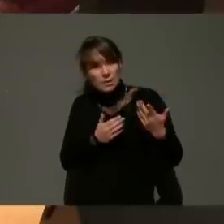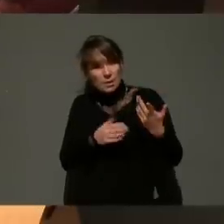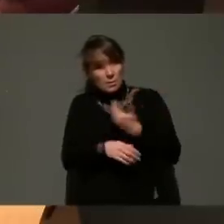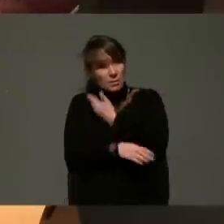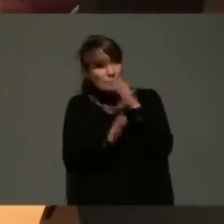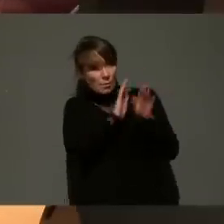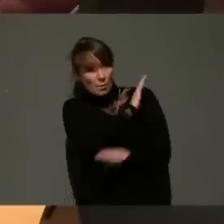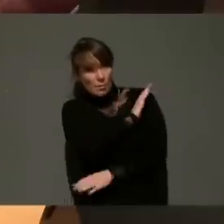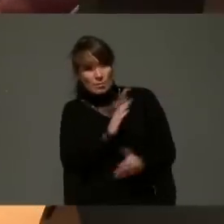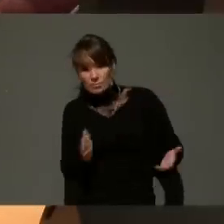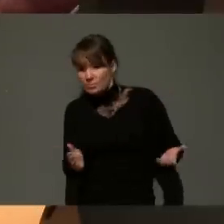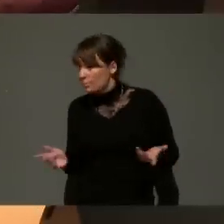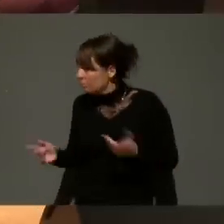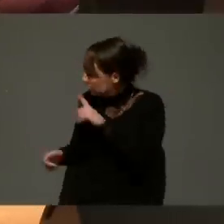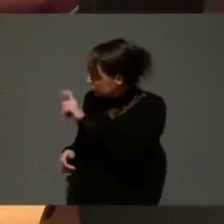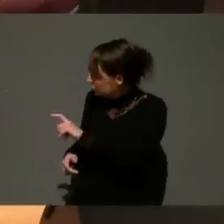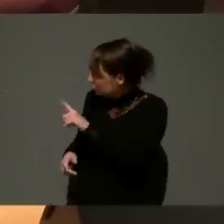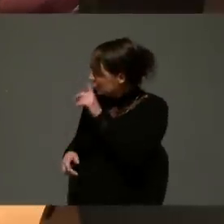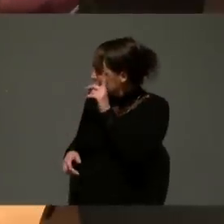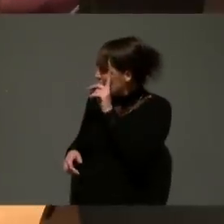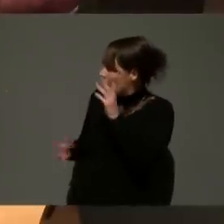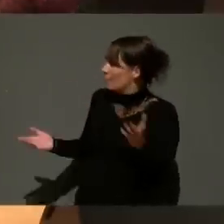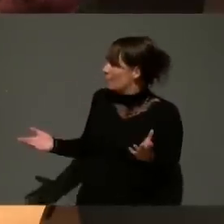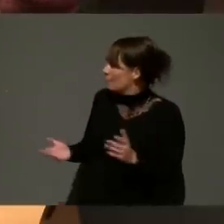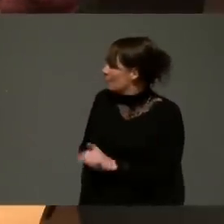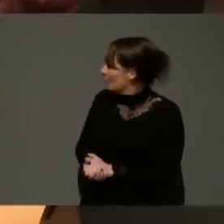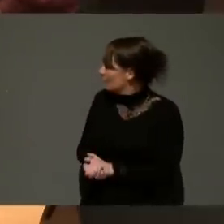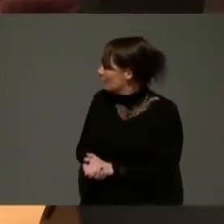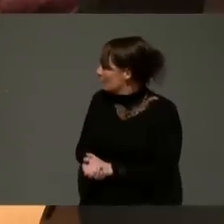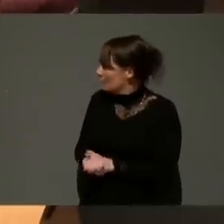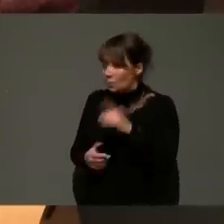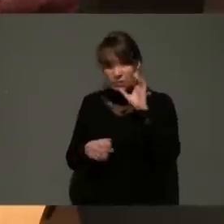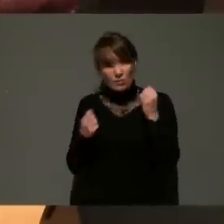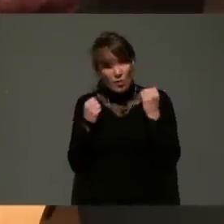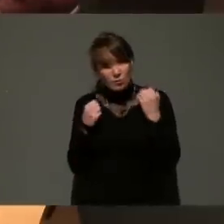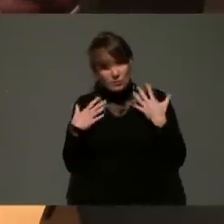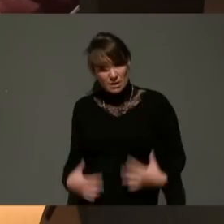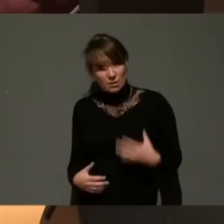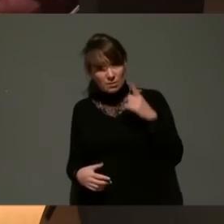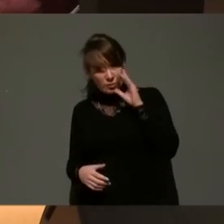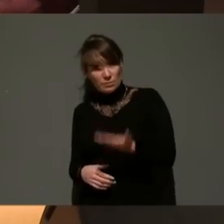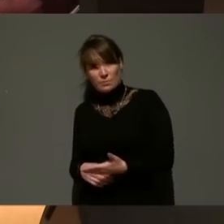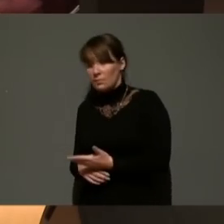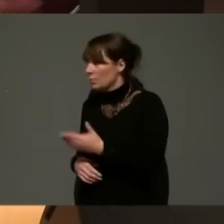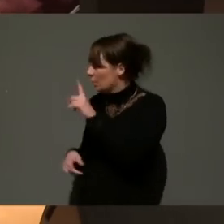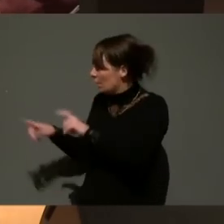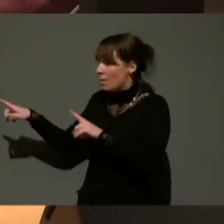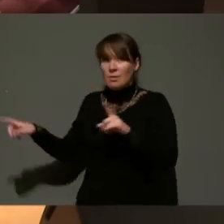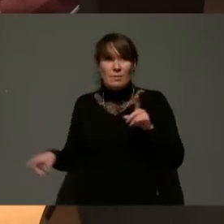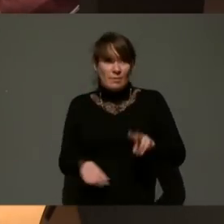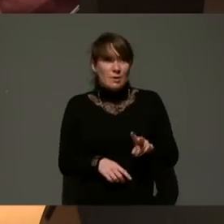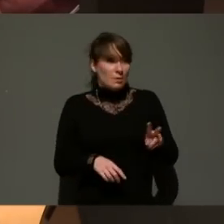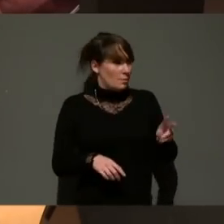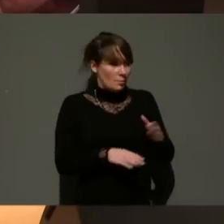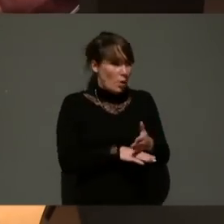suis demandé quel rapport. C'est parce que vous prenez de la force physique, je sais pas. C'est vrai, même si je touche du bois, parce que je suis quand même